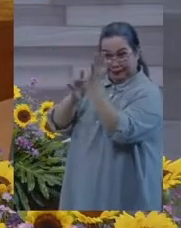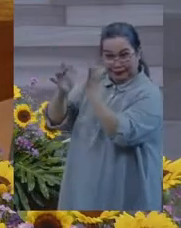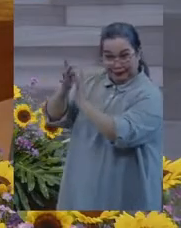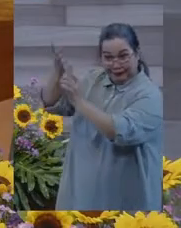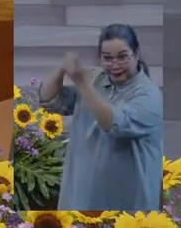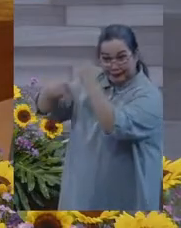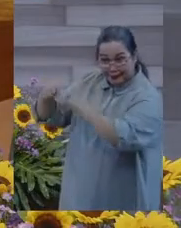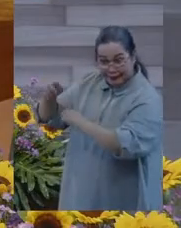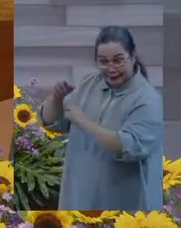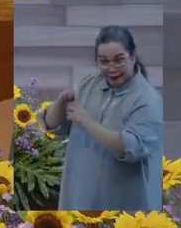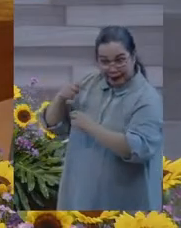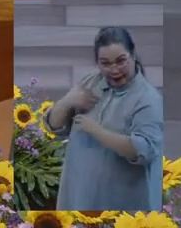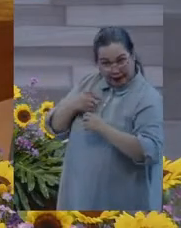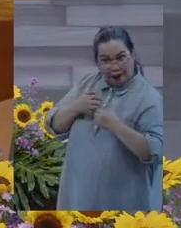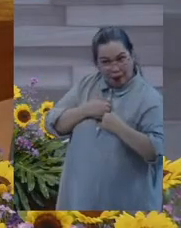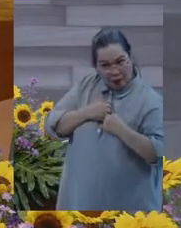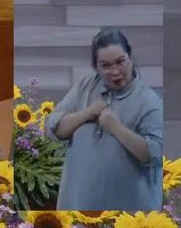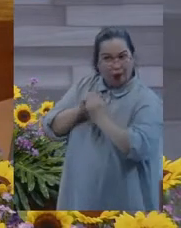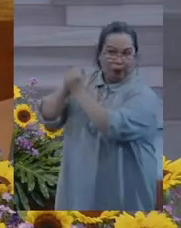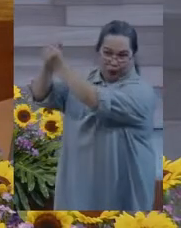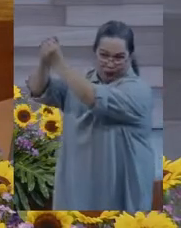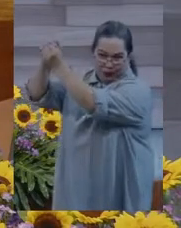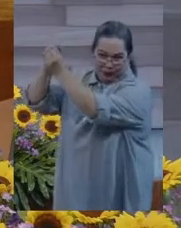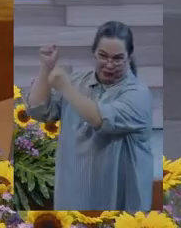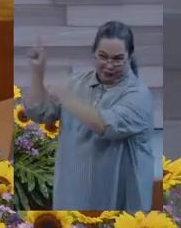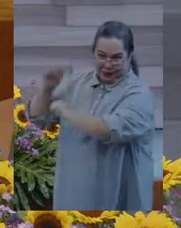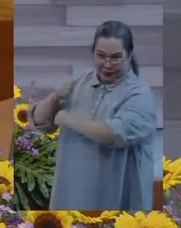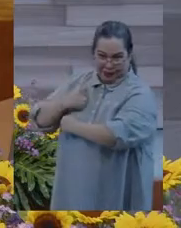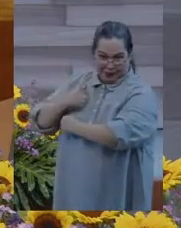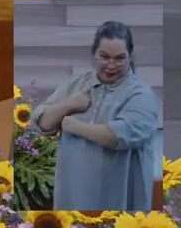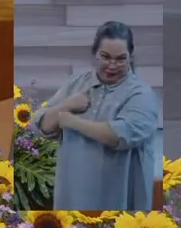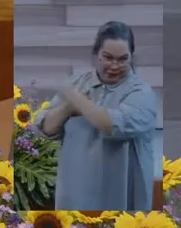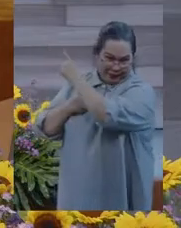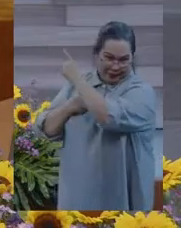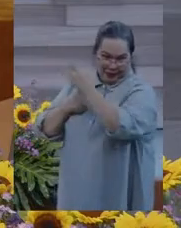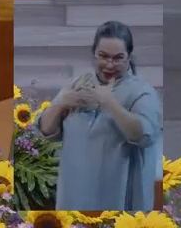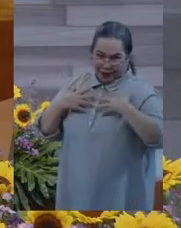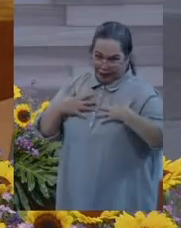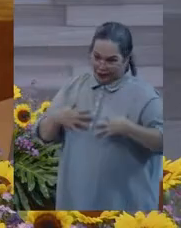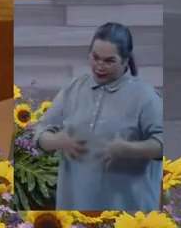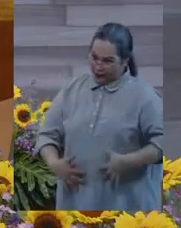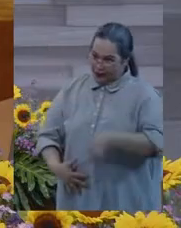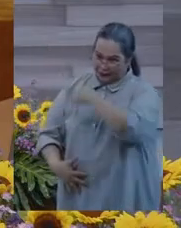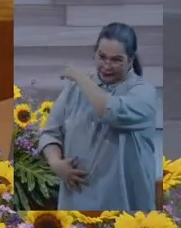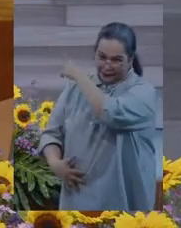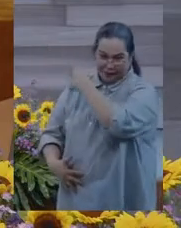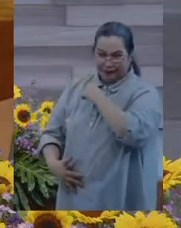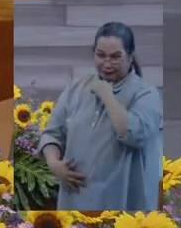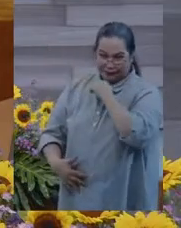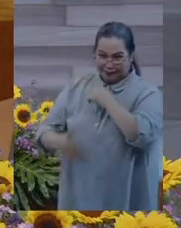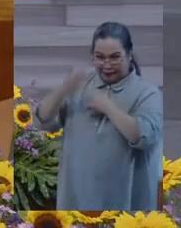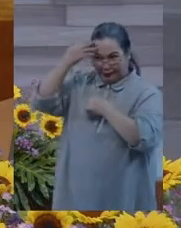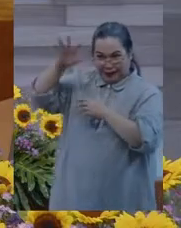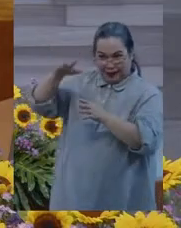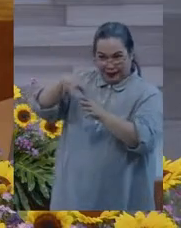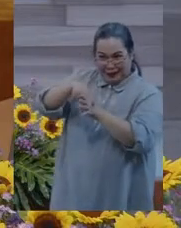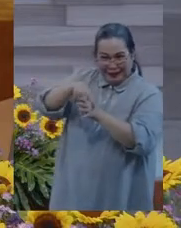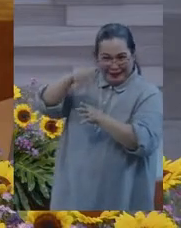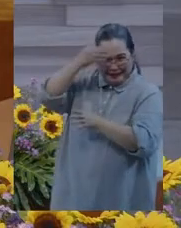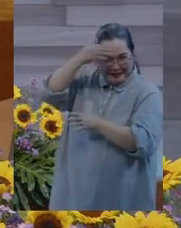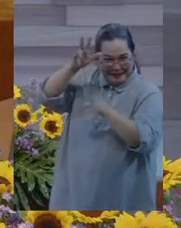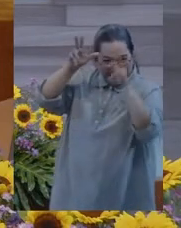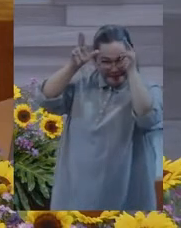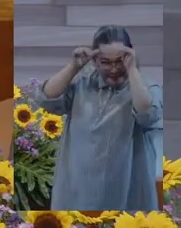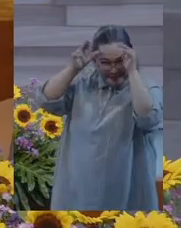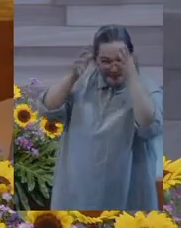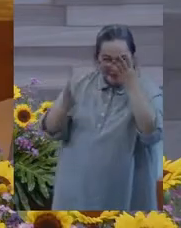Kristo, kasama ako doon sa army. No? Meron akong isang puting kabayo din at hindi po ako marunong sumakay ng kabayo.